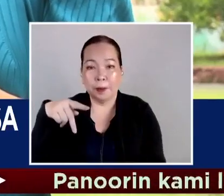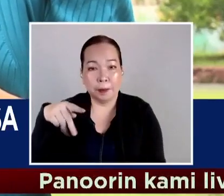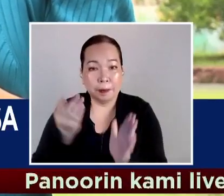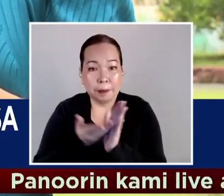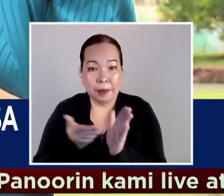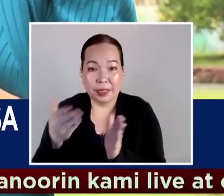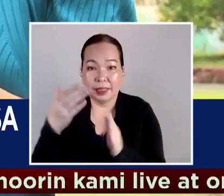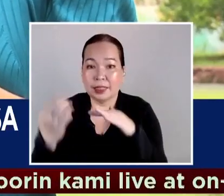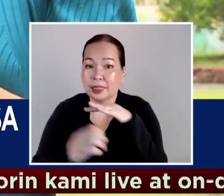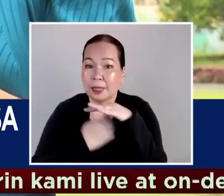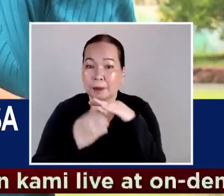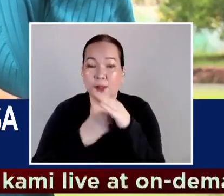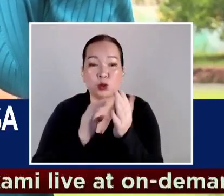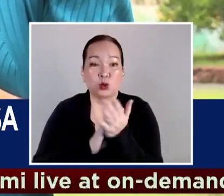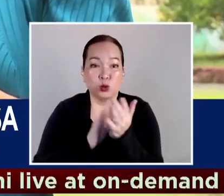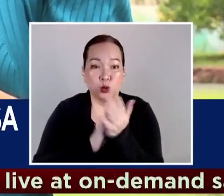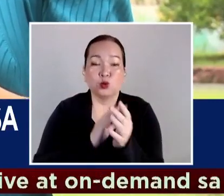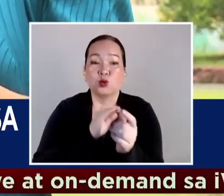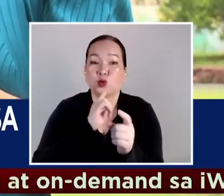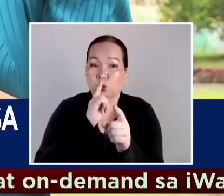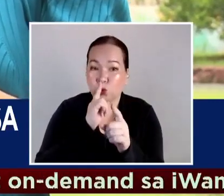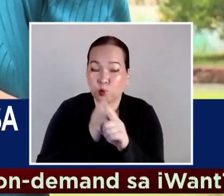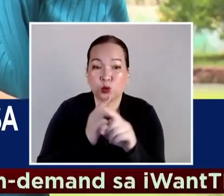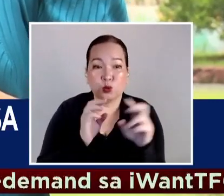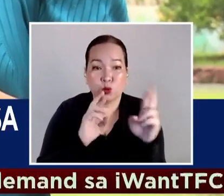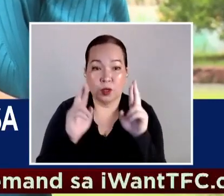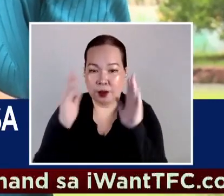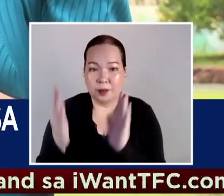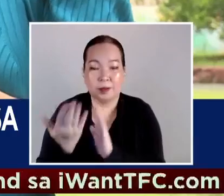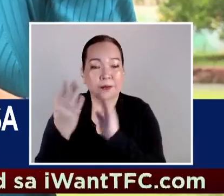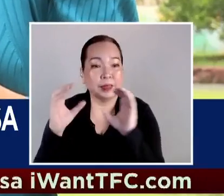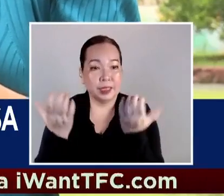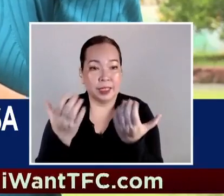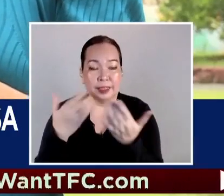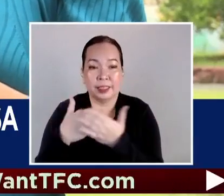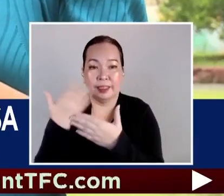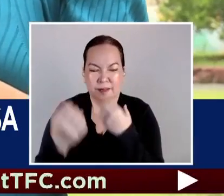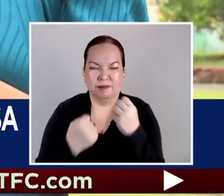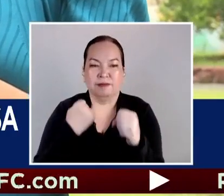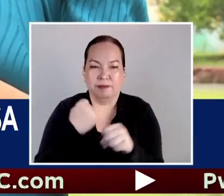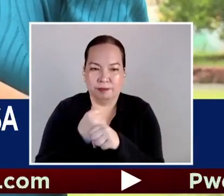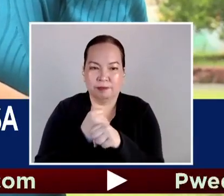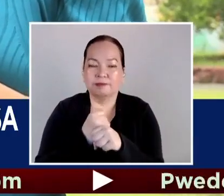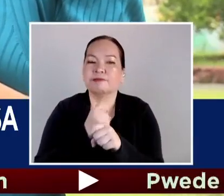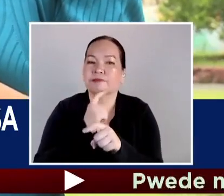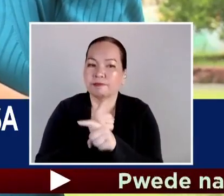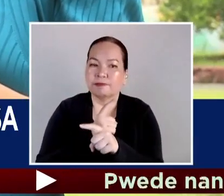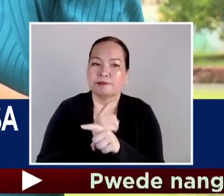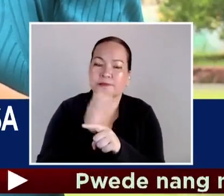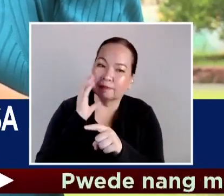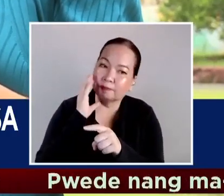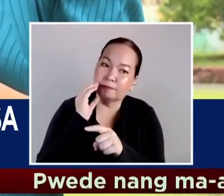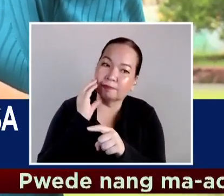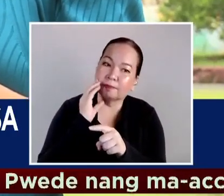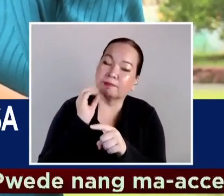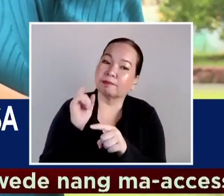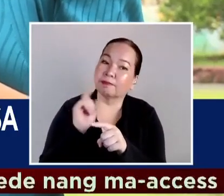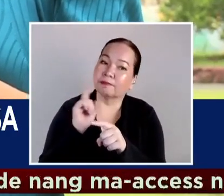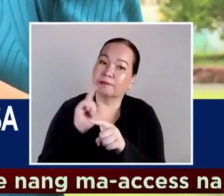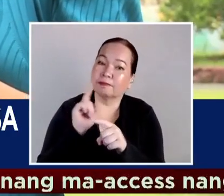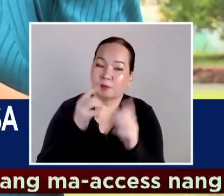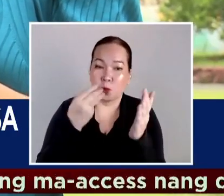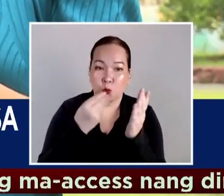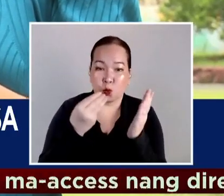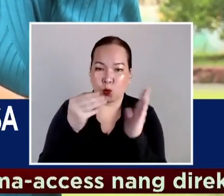full implementation ng face-to-face classes sa susunod na school year. Magagamit pa rin ang modules at online classes